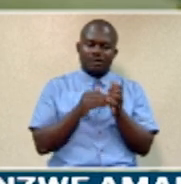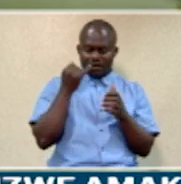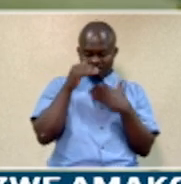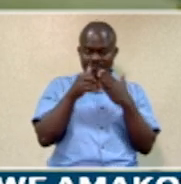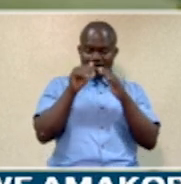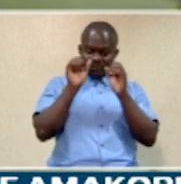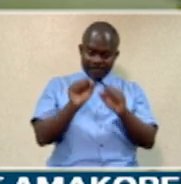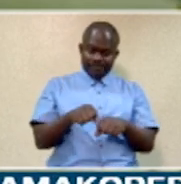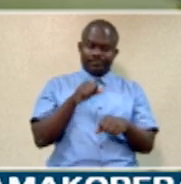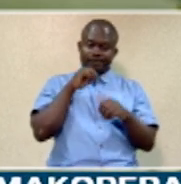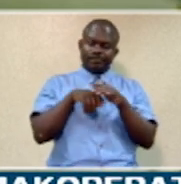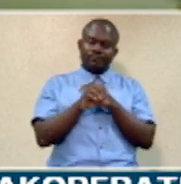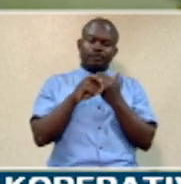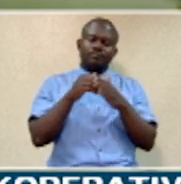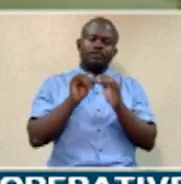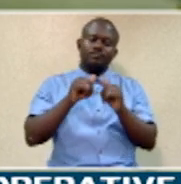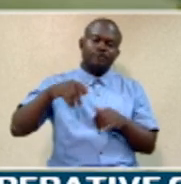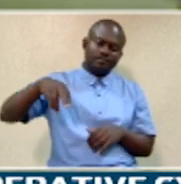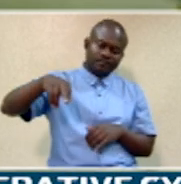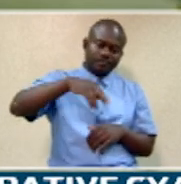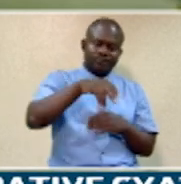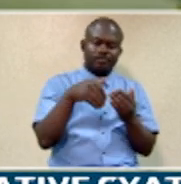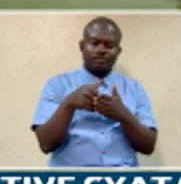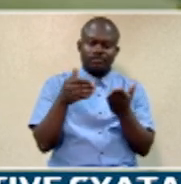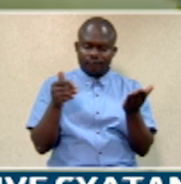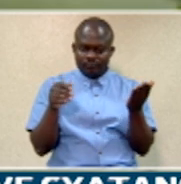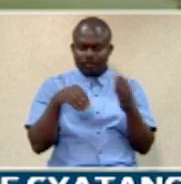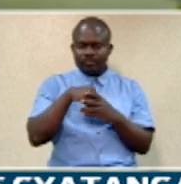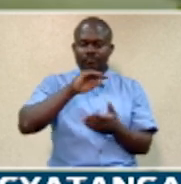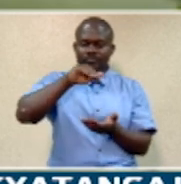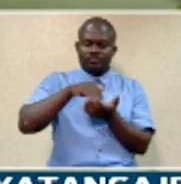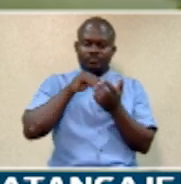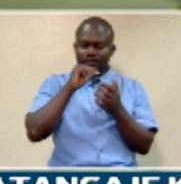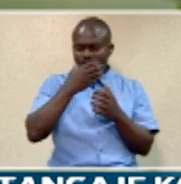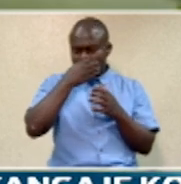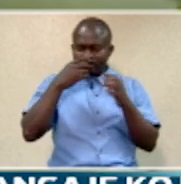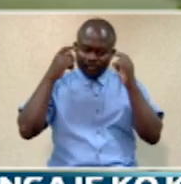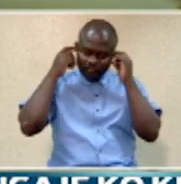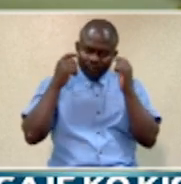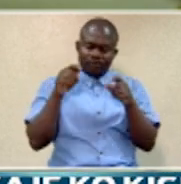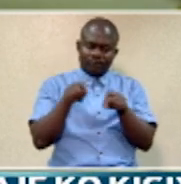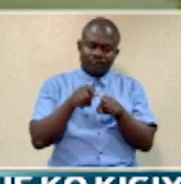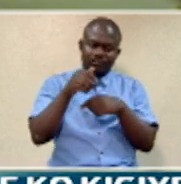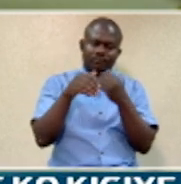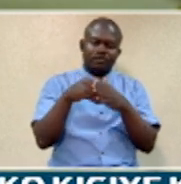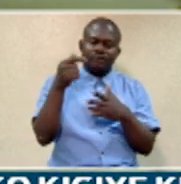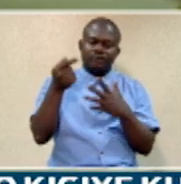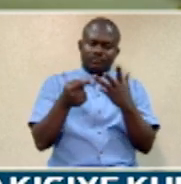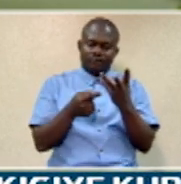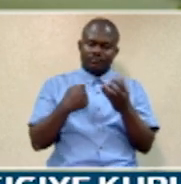yuko umuntu ashobora kwinjira cyangwa akaguma agenda muri ibyo bigo atambaye agapfukamunwa nabyo ibyo ni